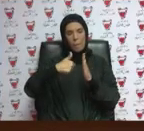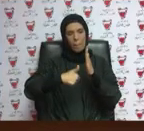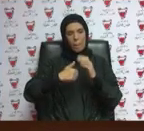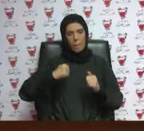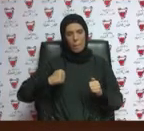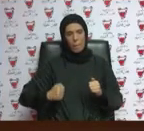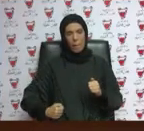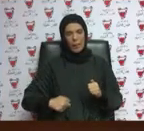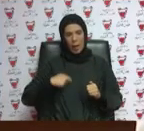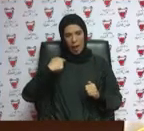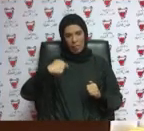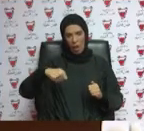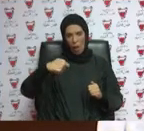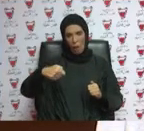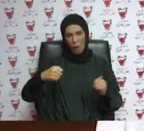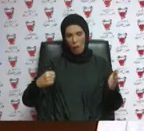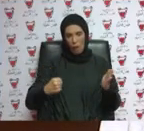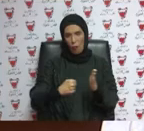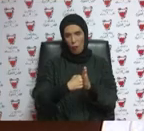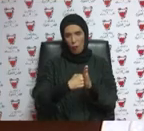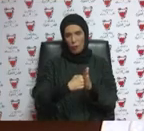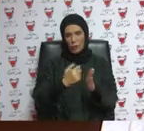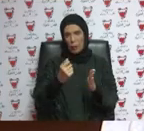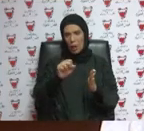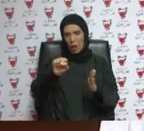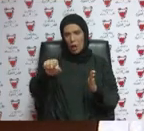في تسديد سندات دولية بقيمة